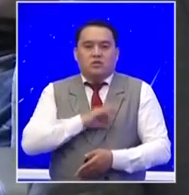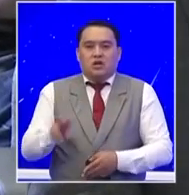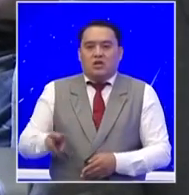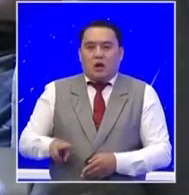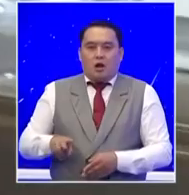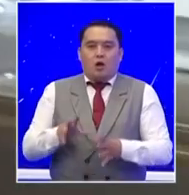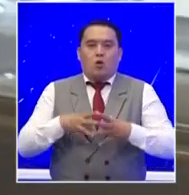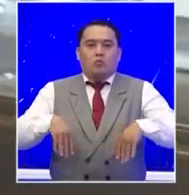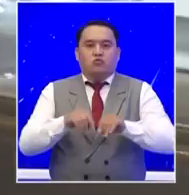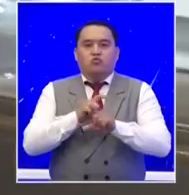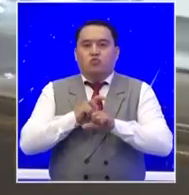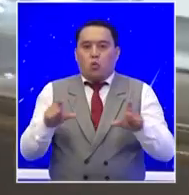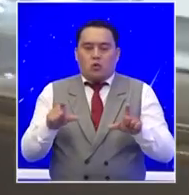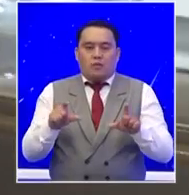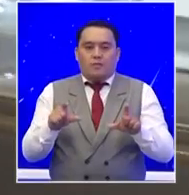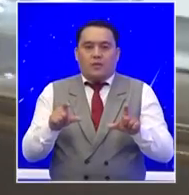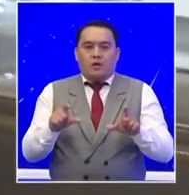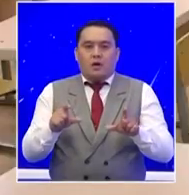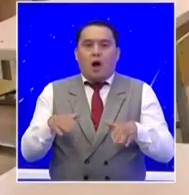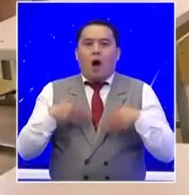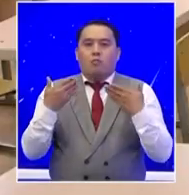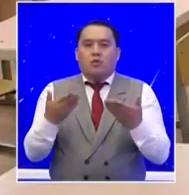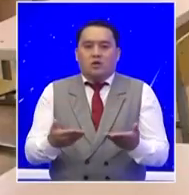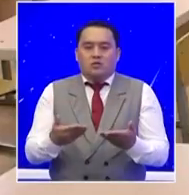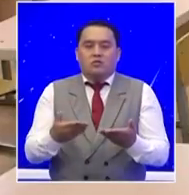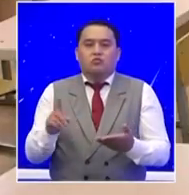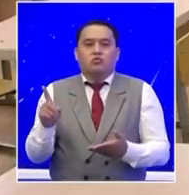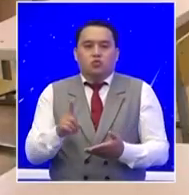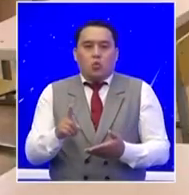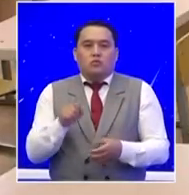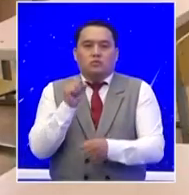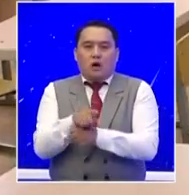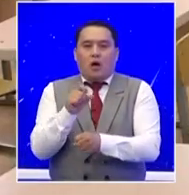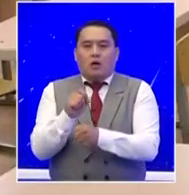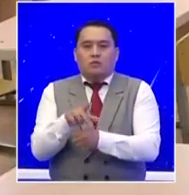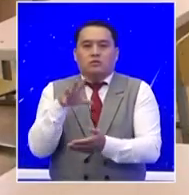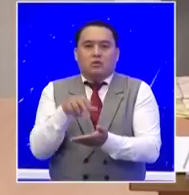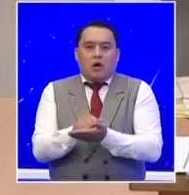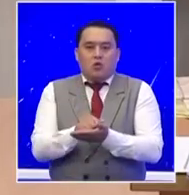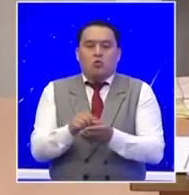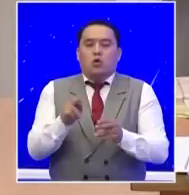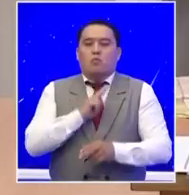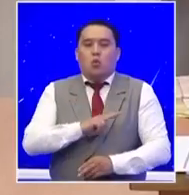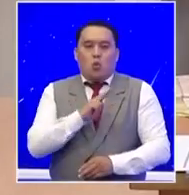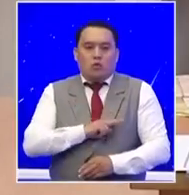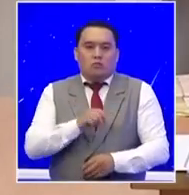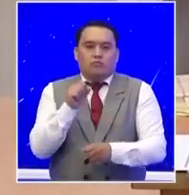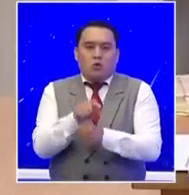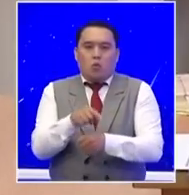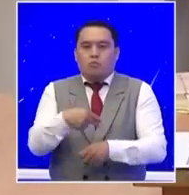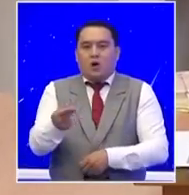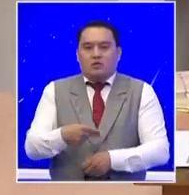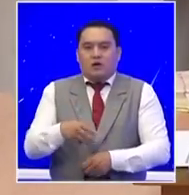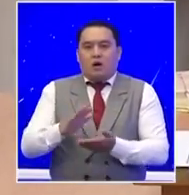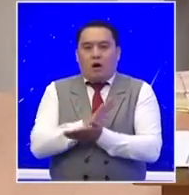директорами общеобразовательных учреждений. Обратившиеся сетуют на то, что их заставляют заниматься ненадлежащей работой, принуждают подписываться